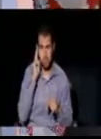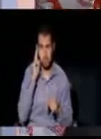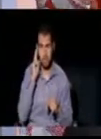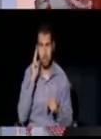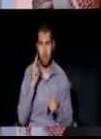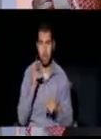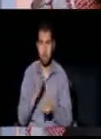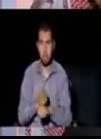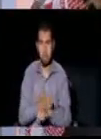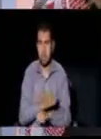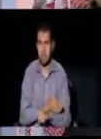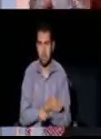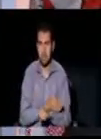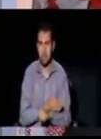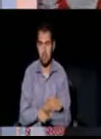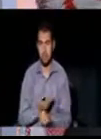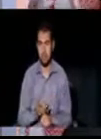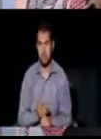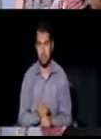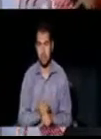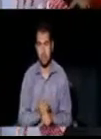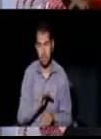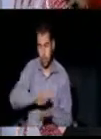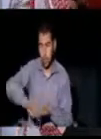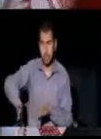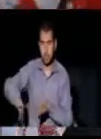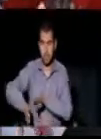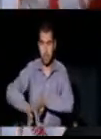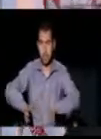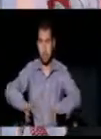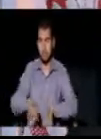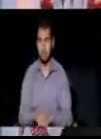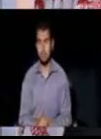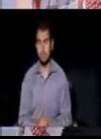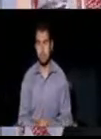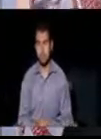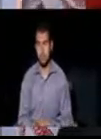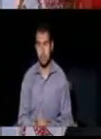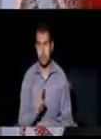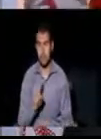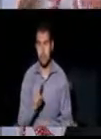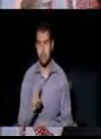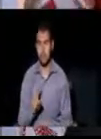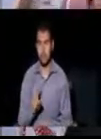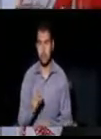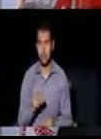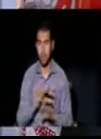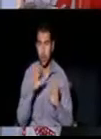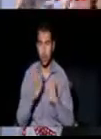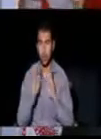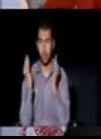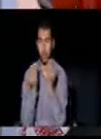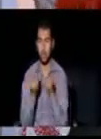هم فاكرين ان الصم دول ان هم مهمشين ما لهمش لازمه. احنا يعني هم فاكرين ان